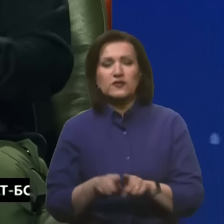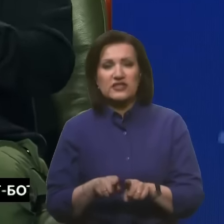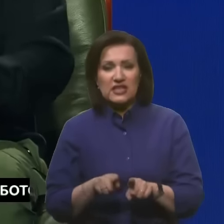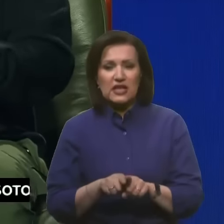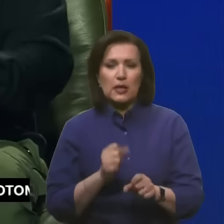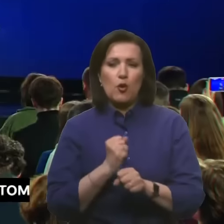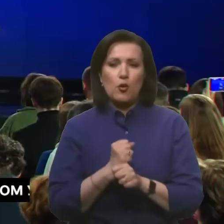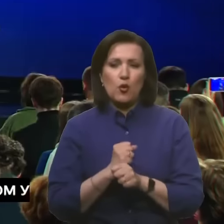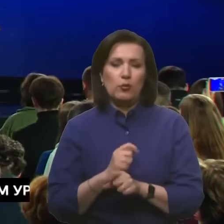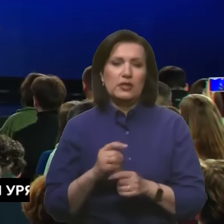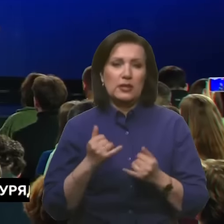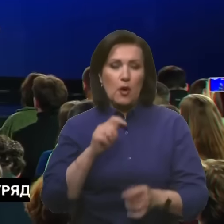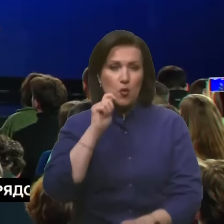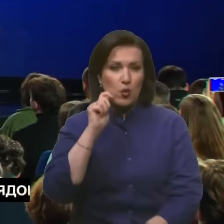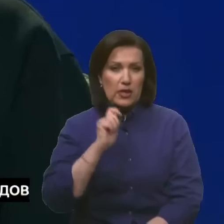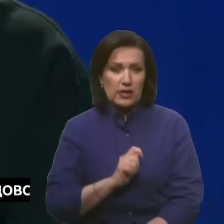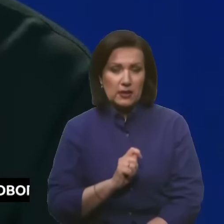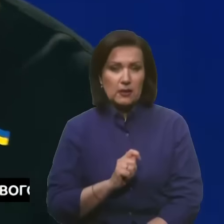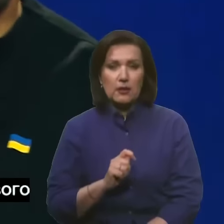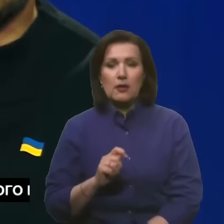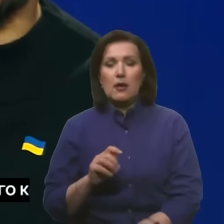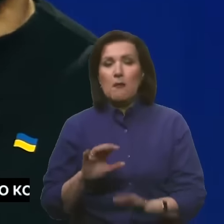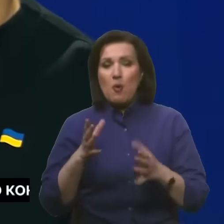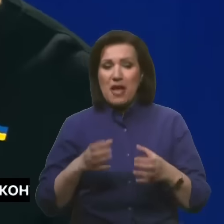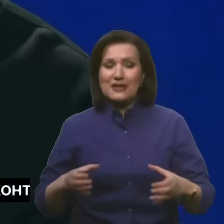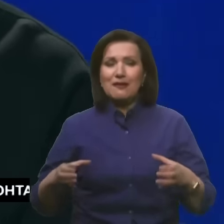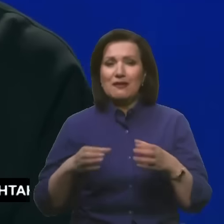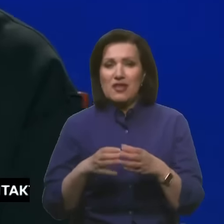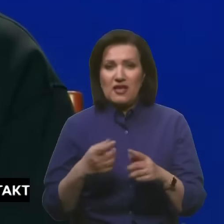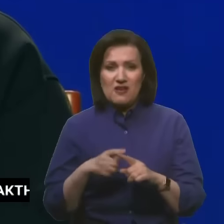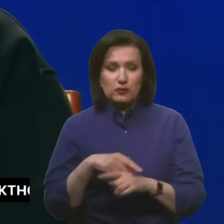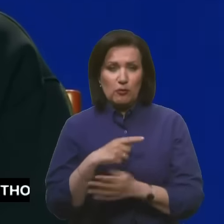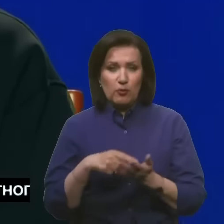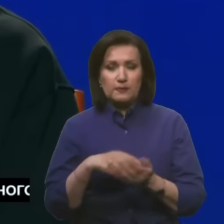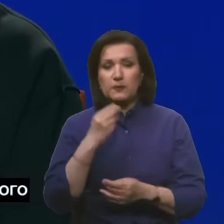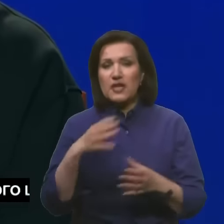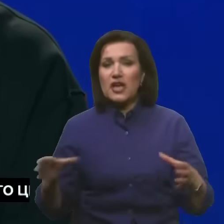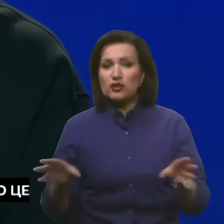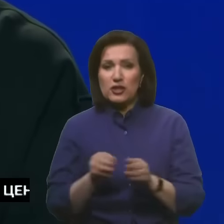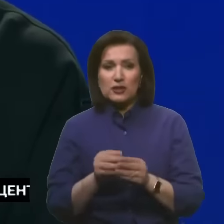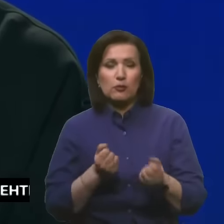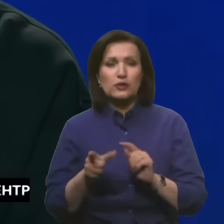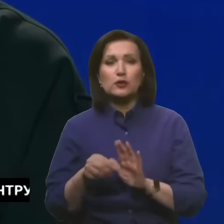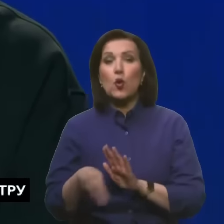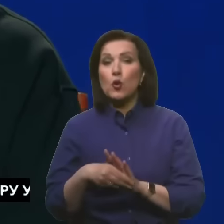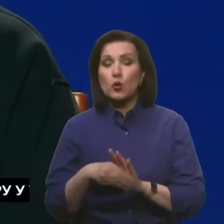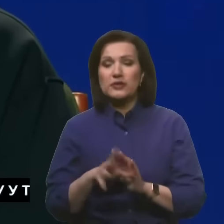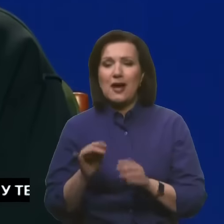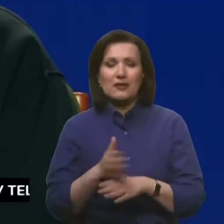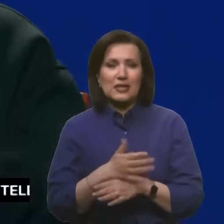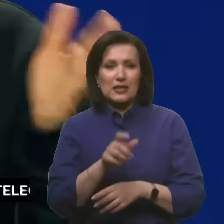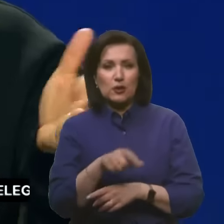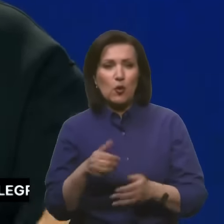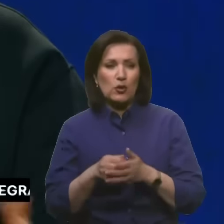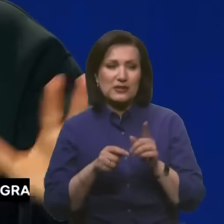ж таки робить для України. Момент єднання в цьому питанні. Краще разом боротися з корупцією, а не ділити